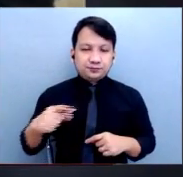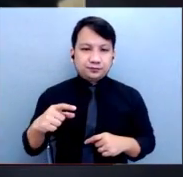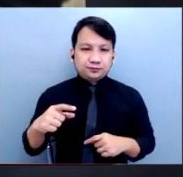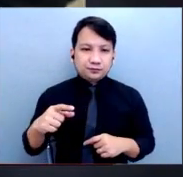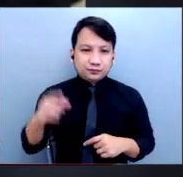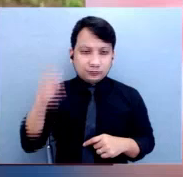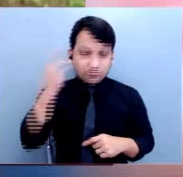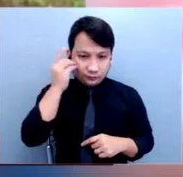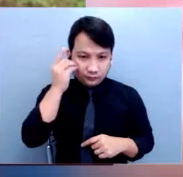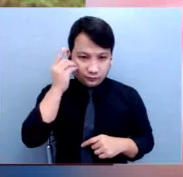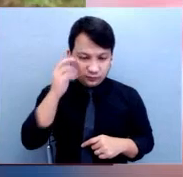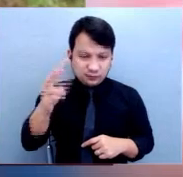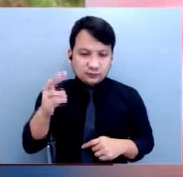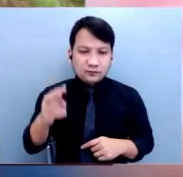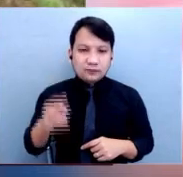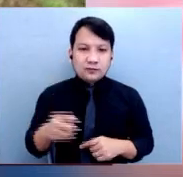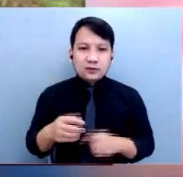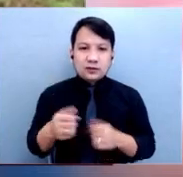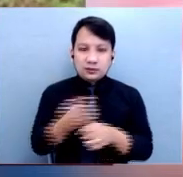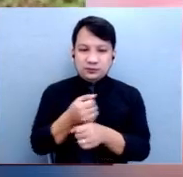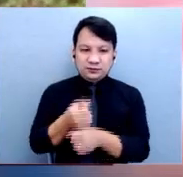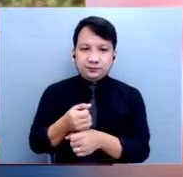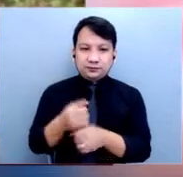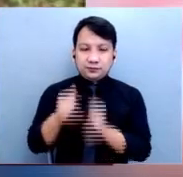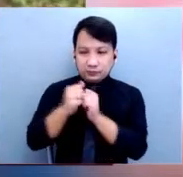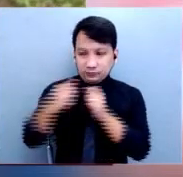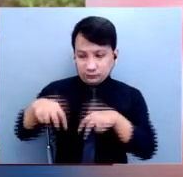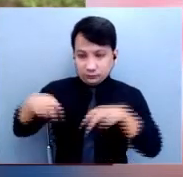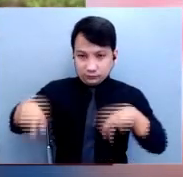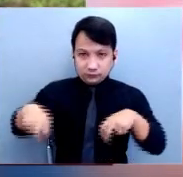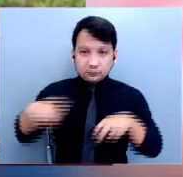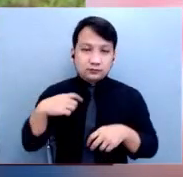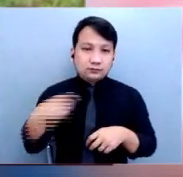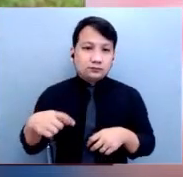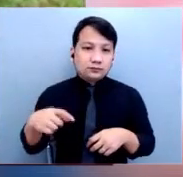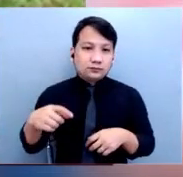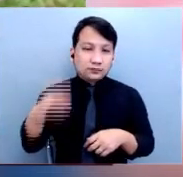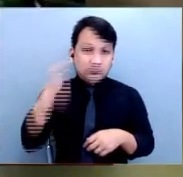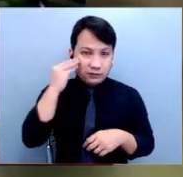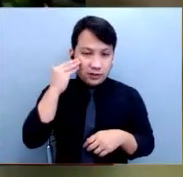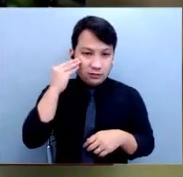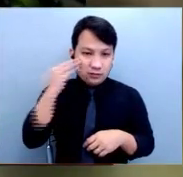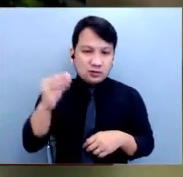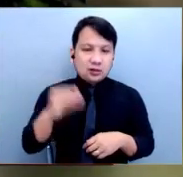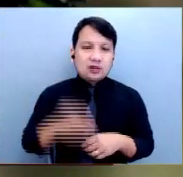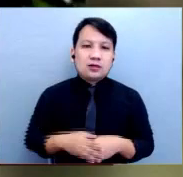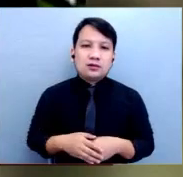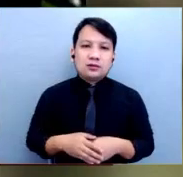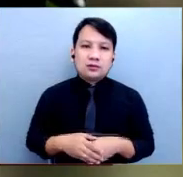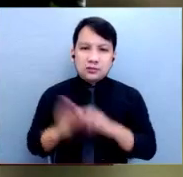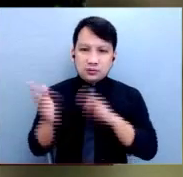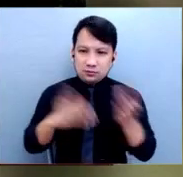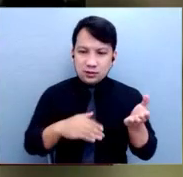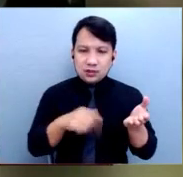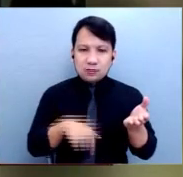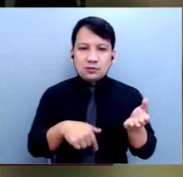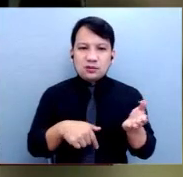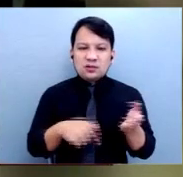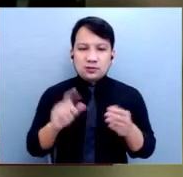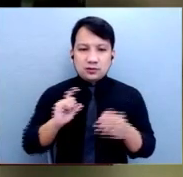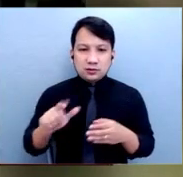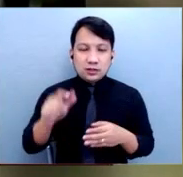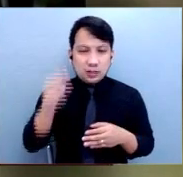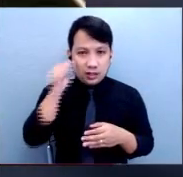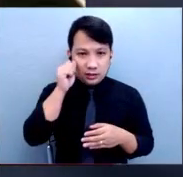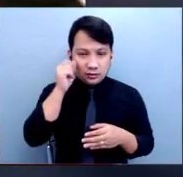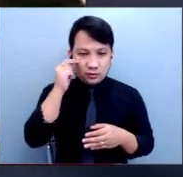Dexter Vitog, piloto, at co-pilot niyang si Police Lieutenant Colonel Michael Meloria. Namatay naman si Police Patrolman Alin Noel